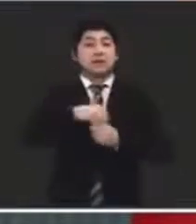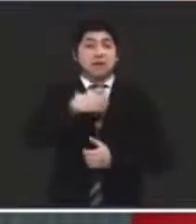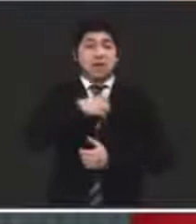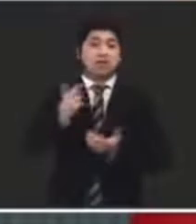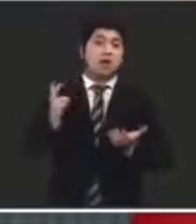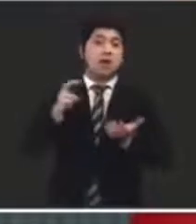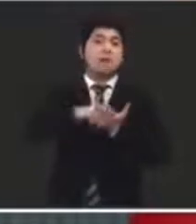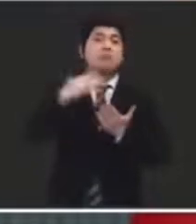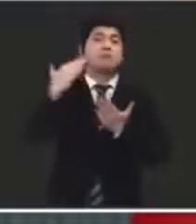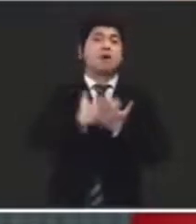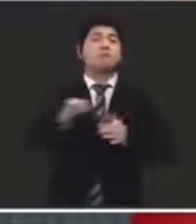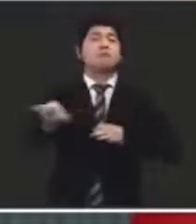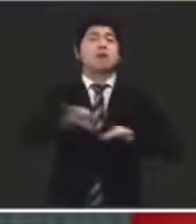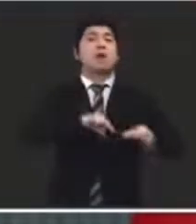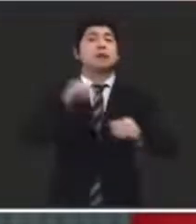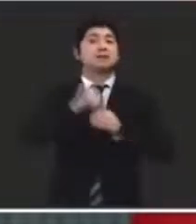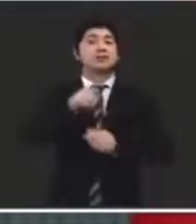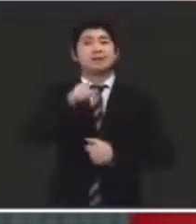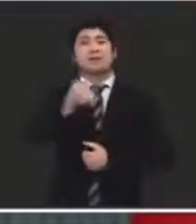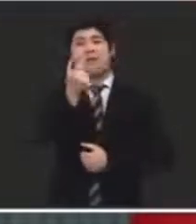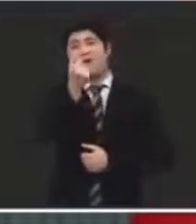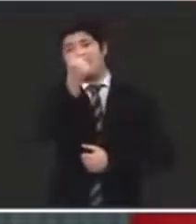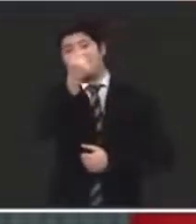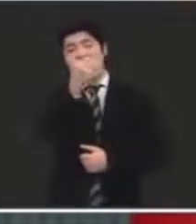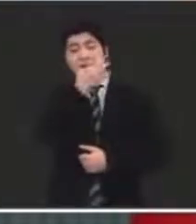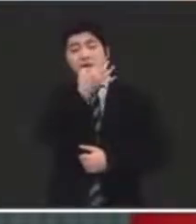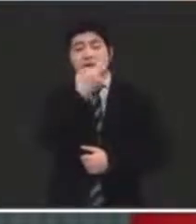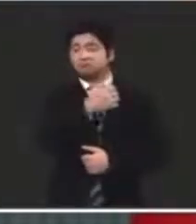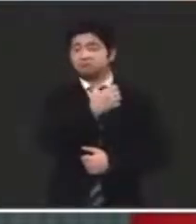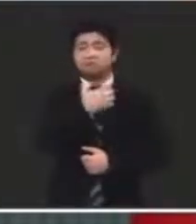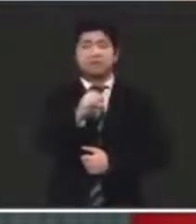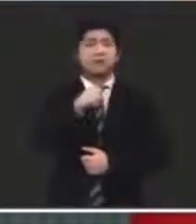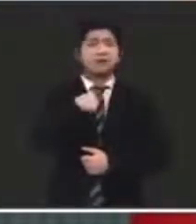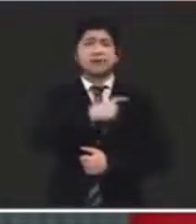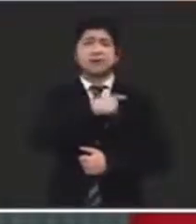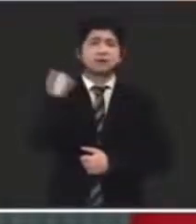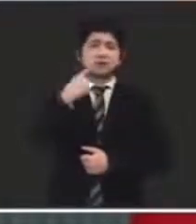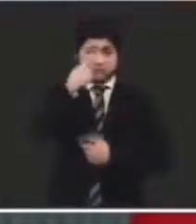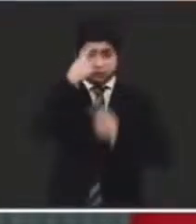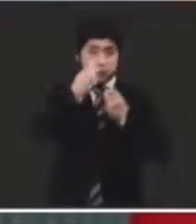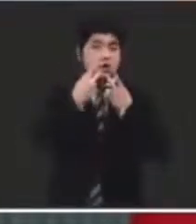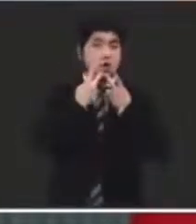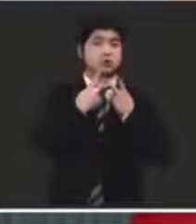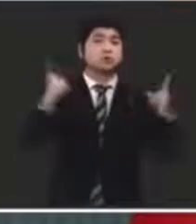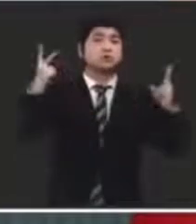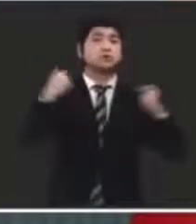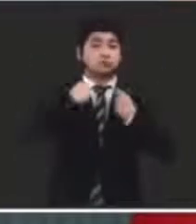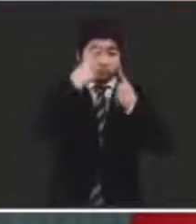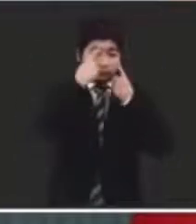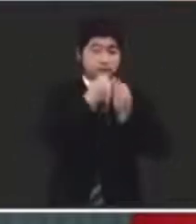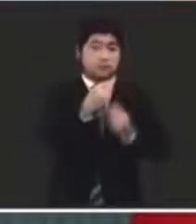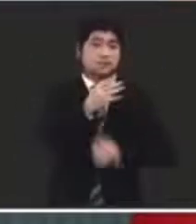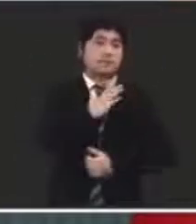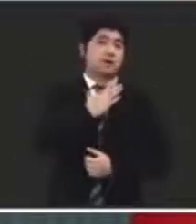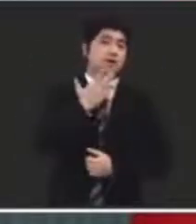Kalkınma programlarımızdan zerre kadar taviz vermeyeceğimizi de açıkça belirtiyoruz